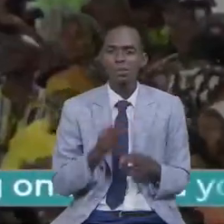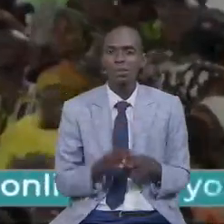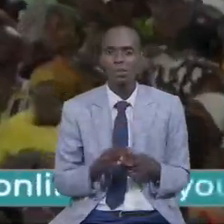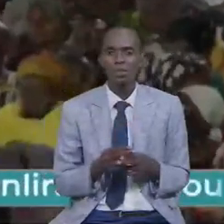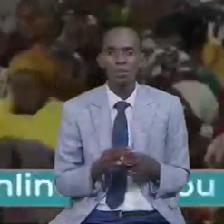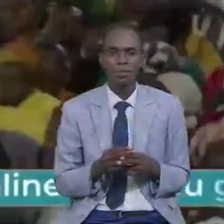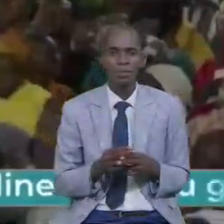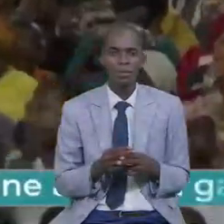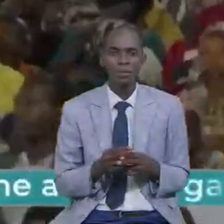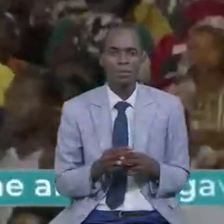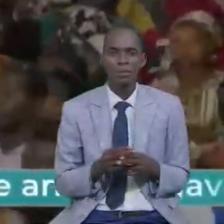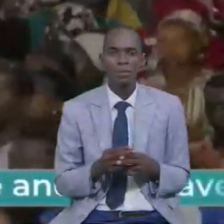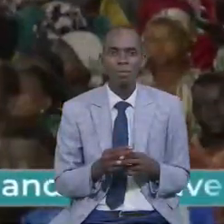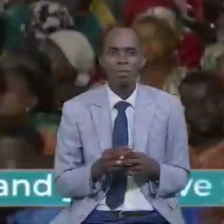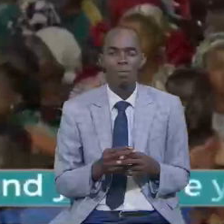amen.